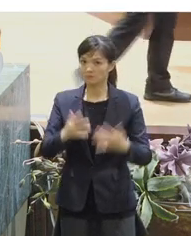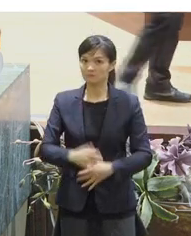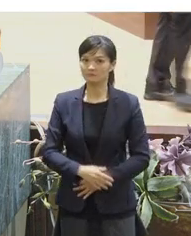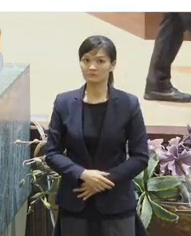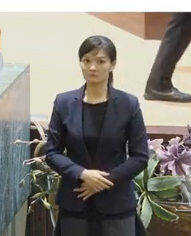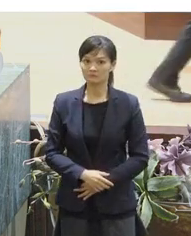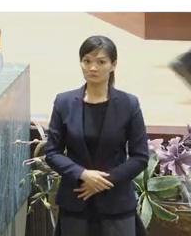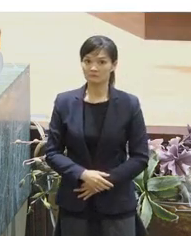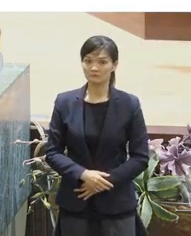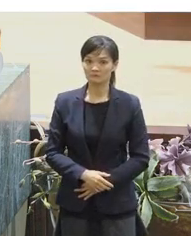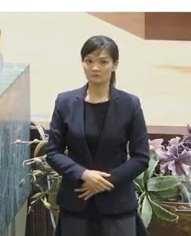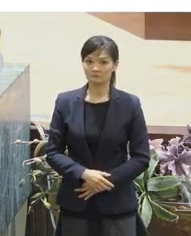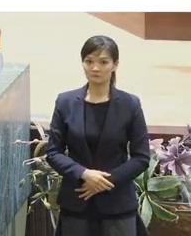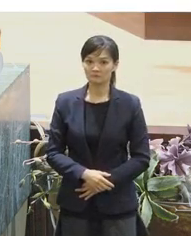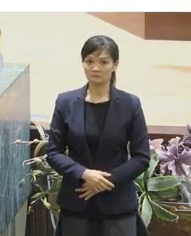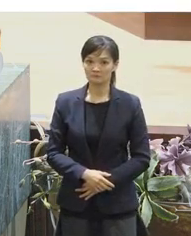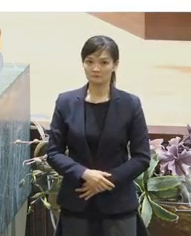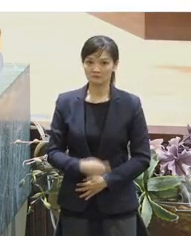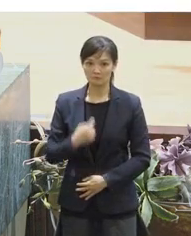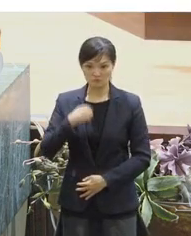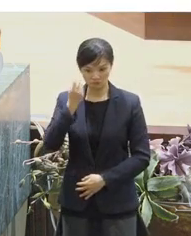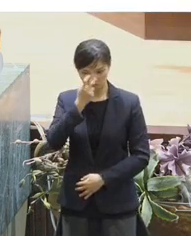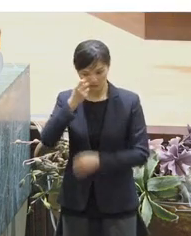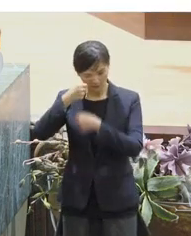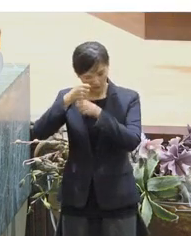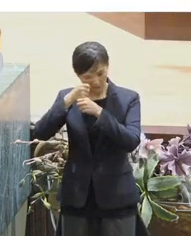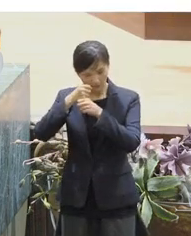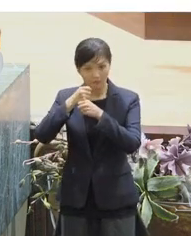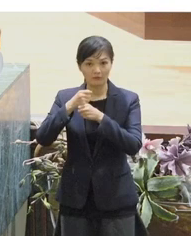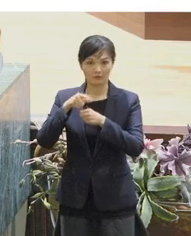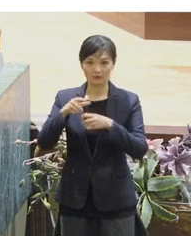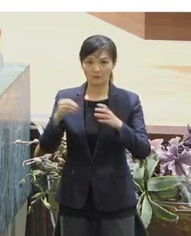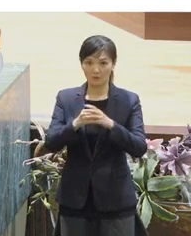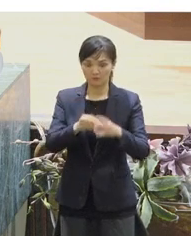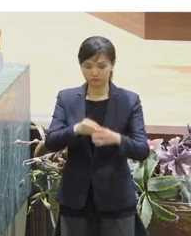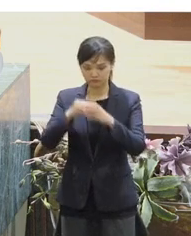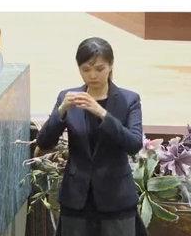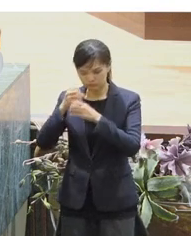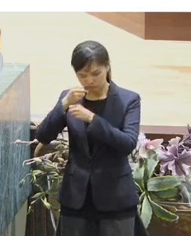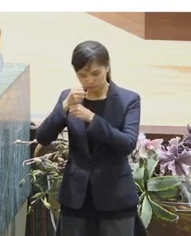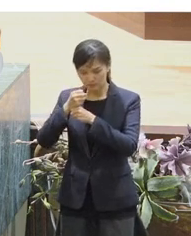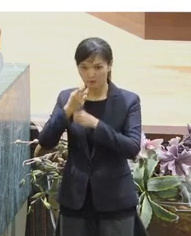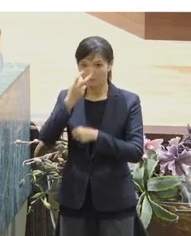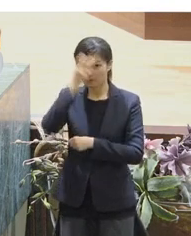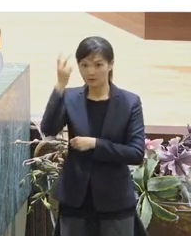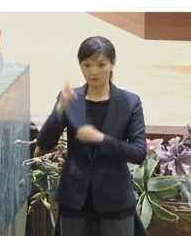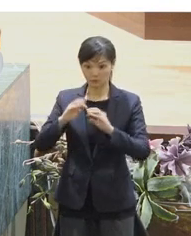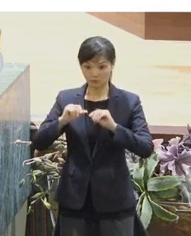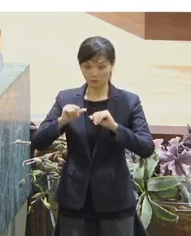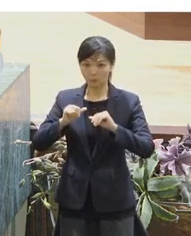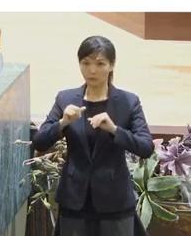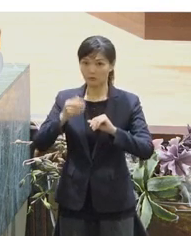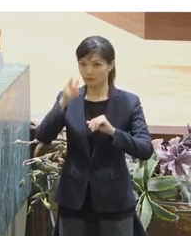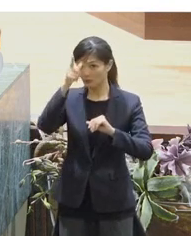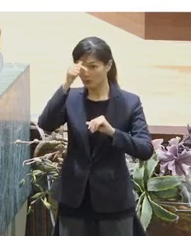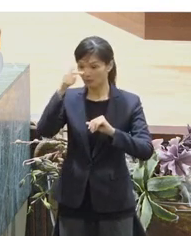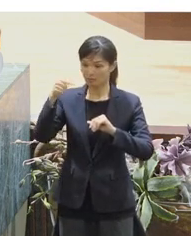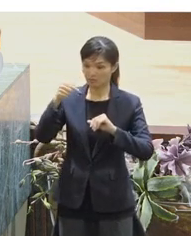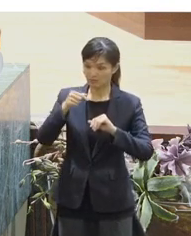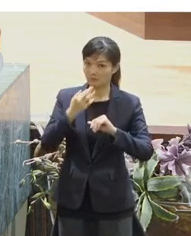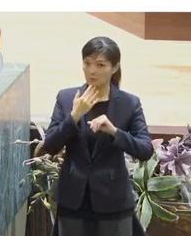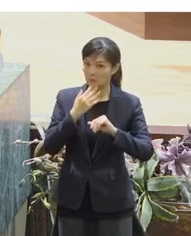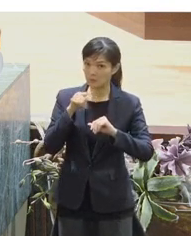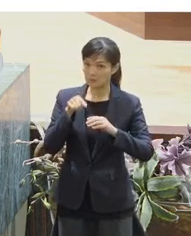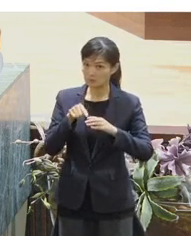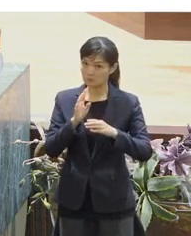我们检测了太空包出来这些有点淡黄色的土，我们发现它